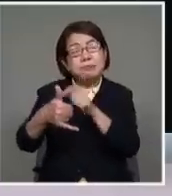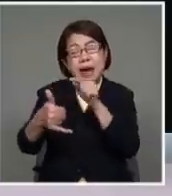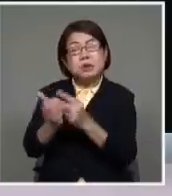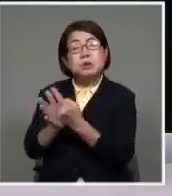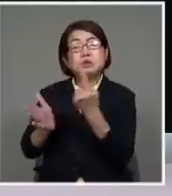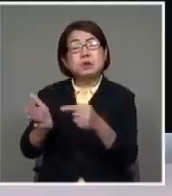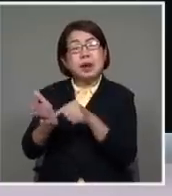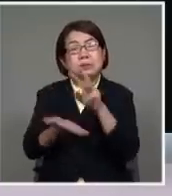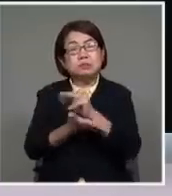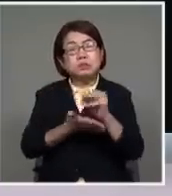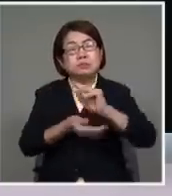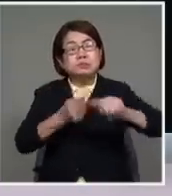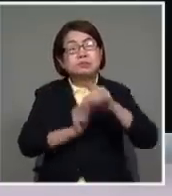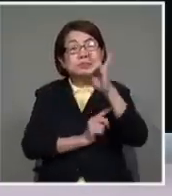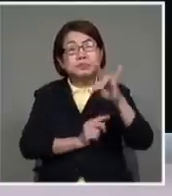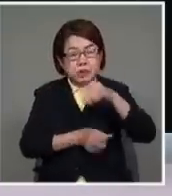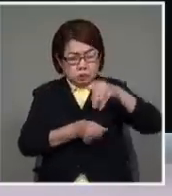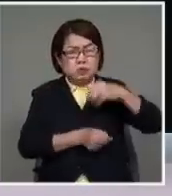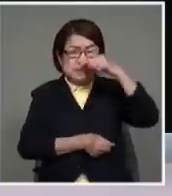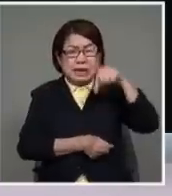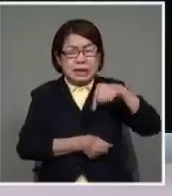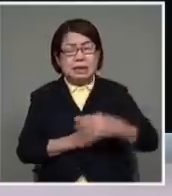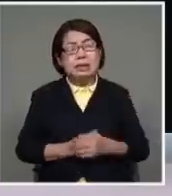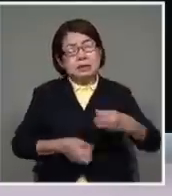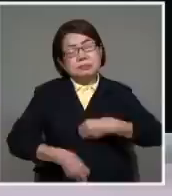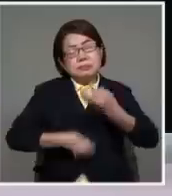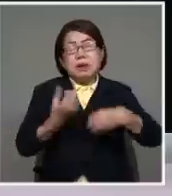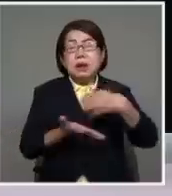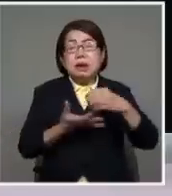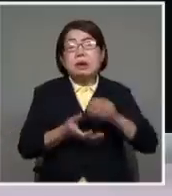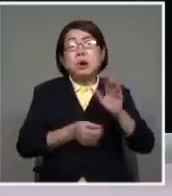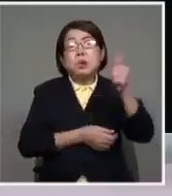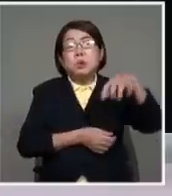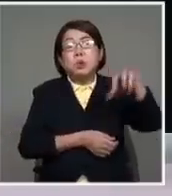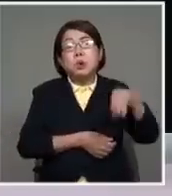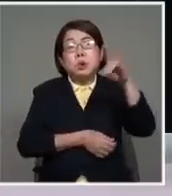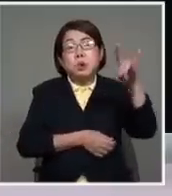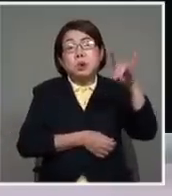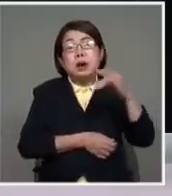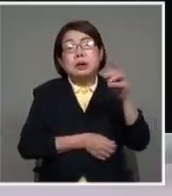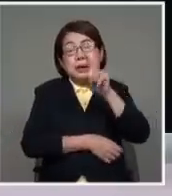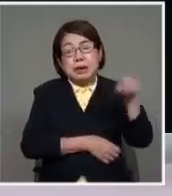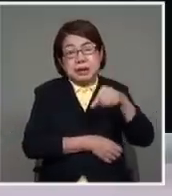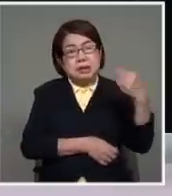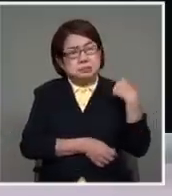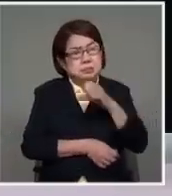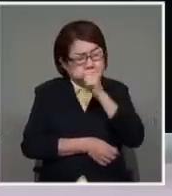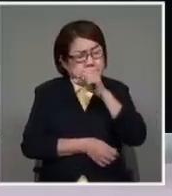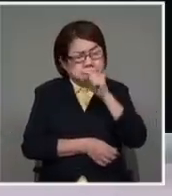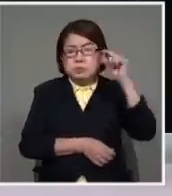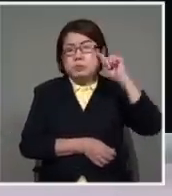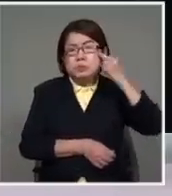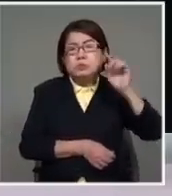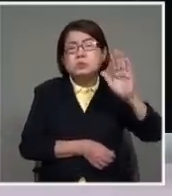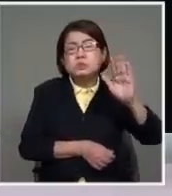พื่อนสัตว์ป่าซึ่งเป็นองค์กรในประเทศไทยนี่แหละก็บอกว่าเอาจริงๆนะการเคลื่อนไหวของพีต้าเนี่ยมักจะมีวาระซ่อนเร้นหรือว่า hidden agenda